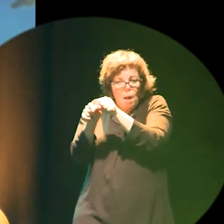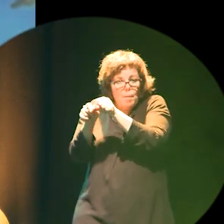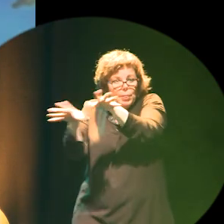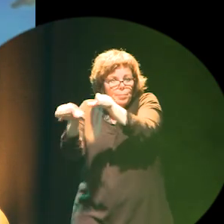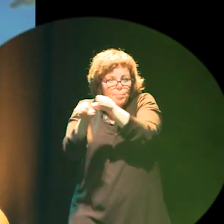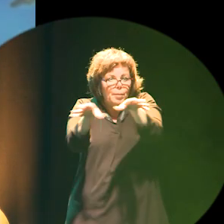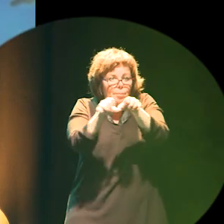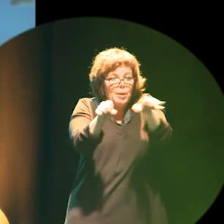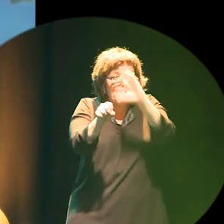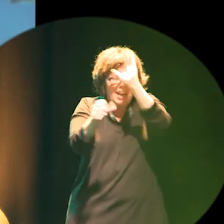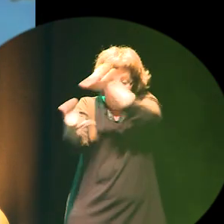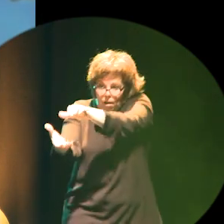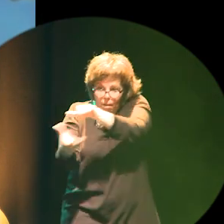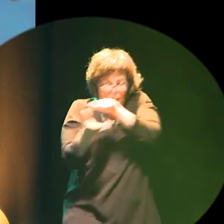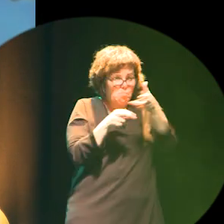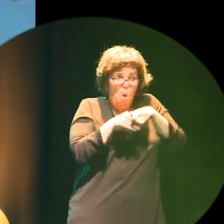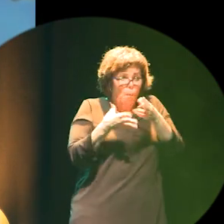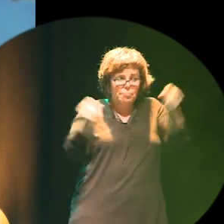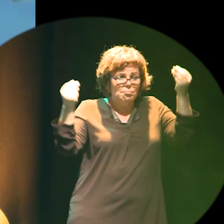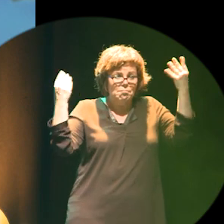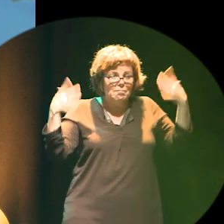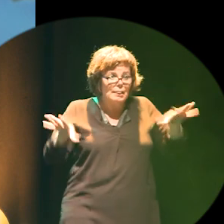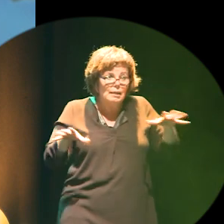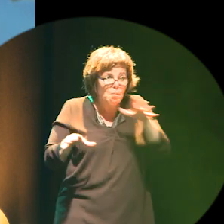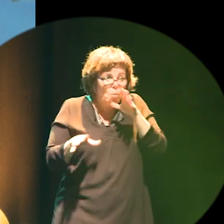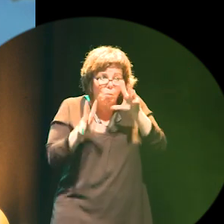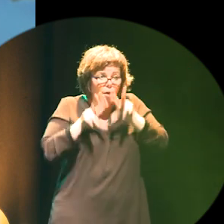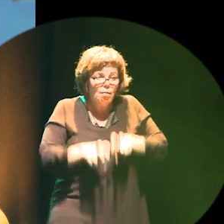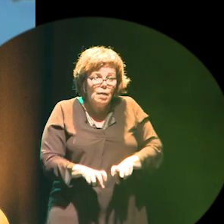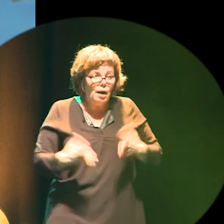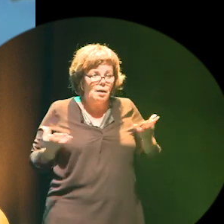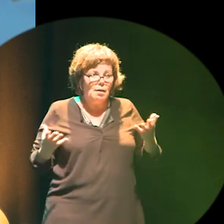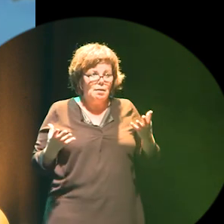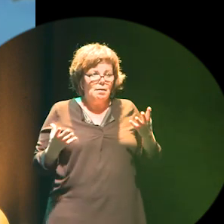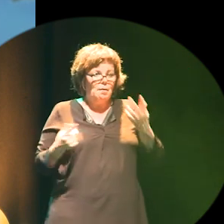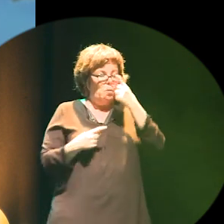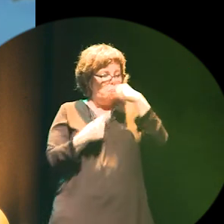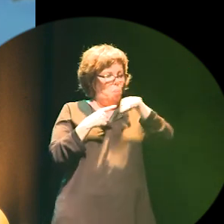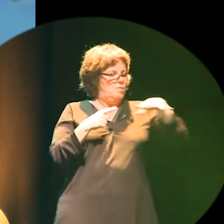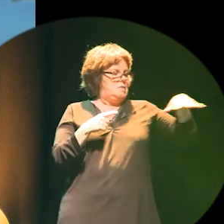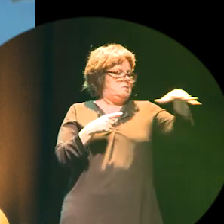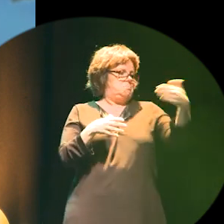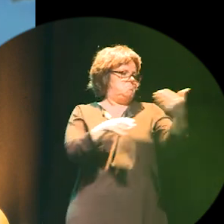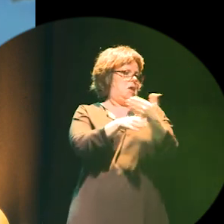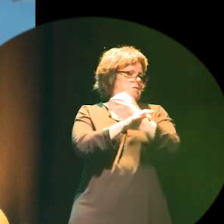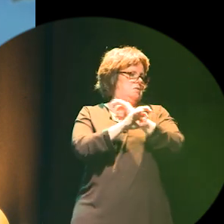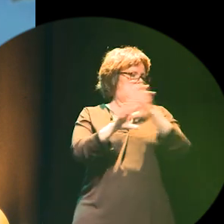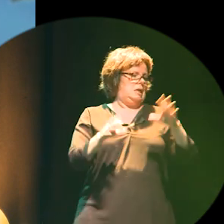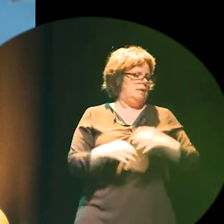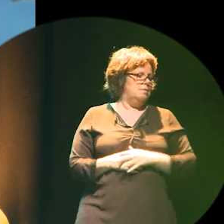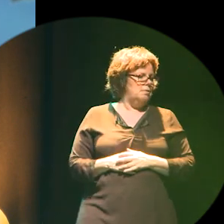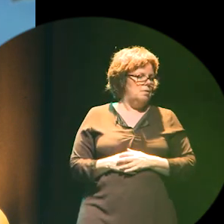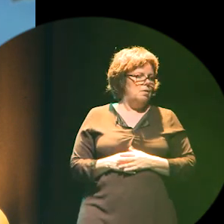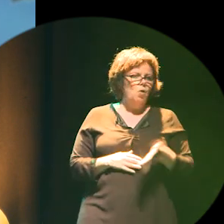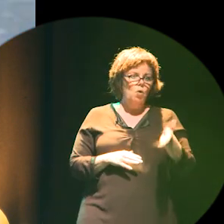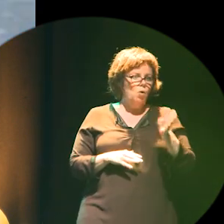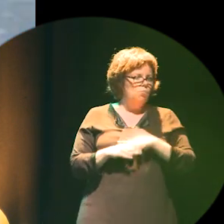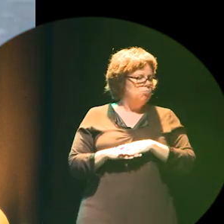s'exporter. On pense qu'il ne s'y passe presque rien. Eh bien, on n'en est plus aussi sûr.